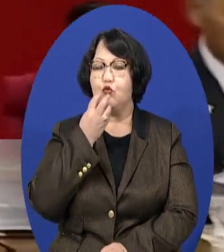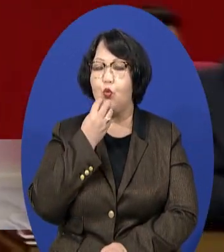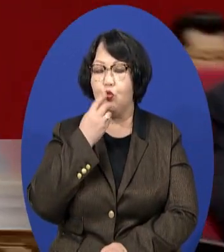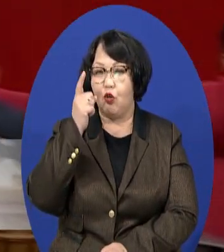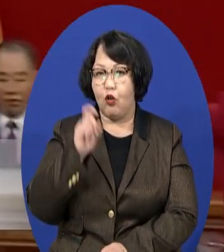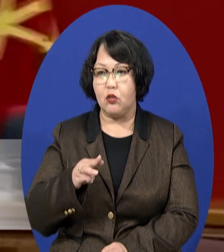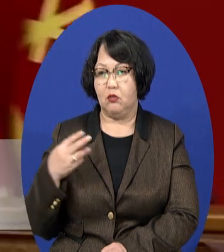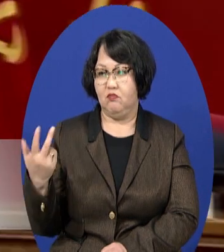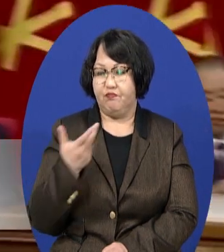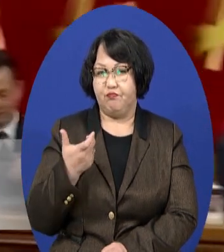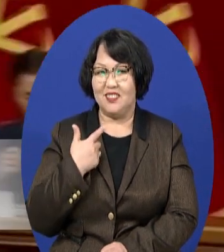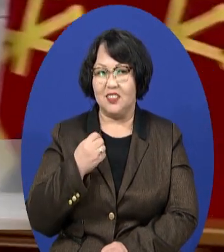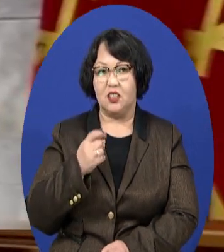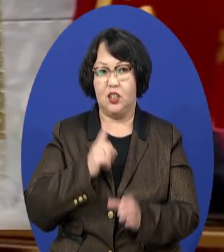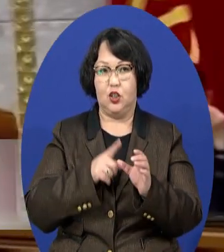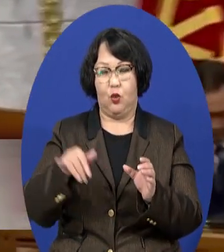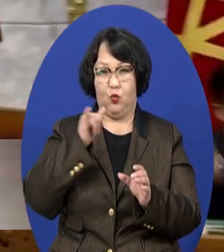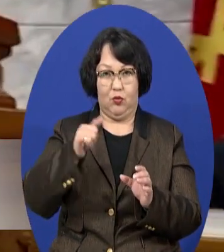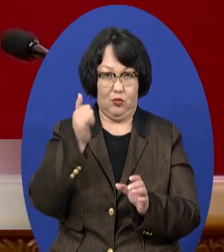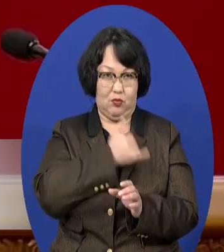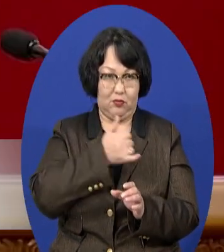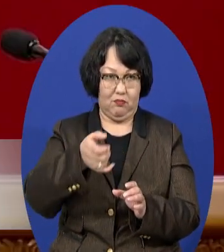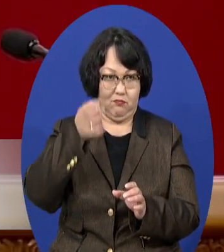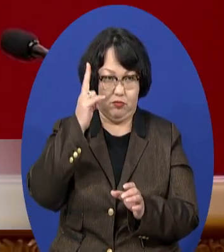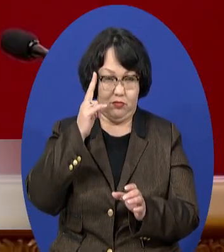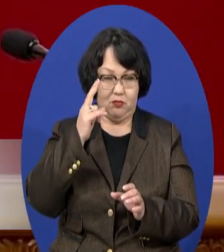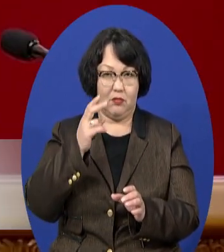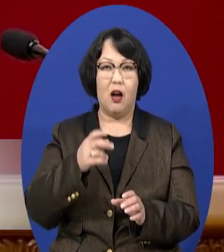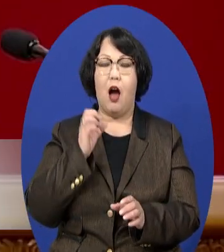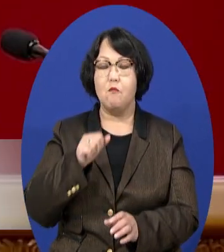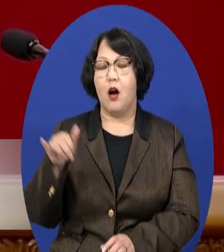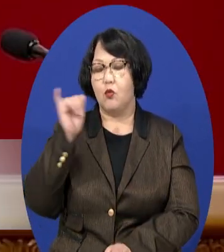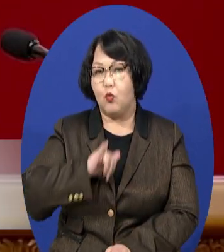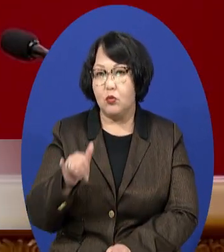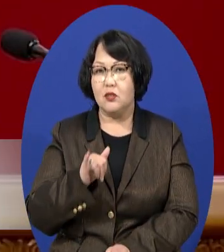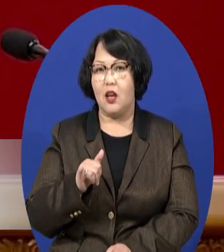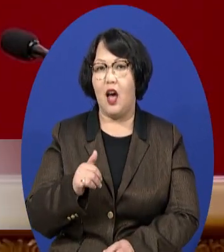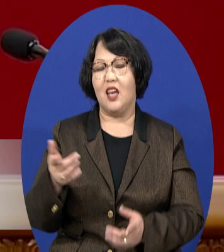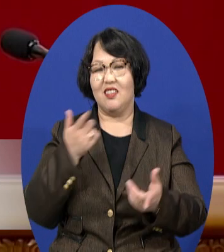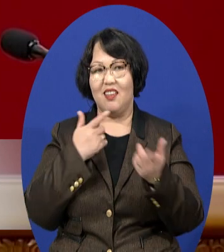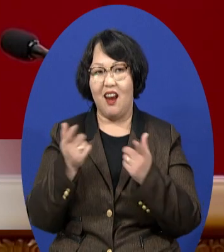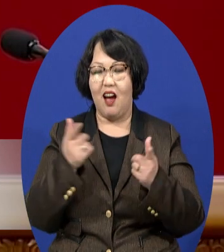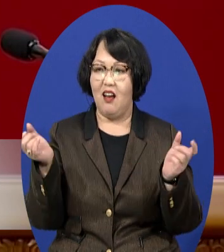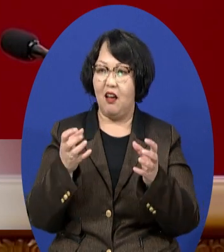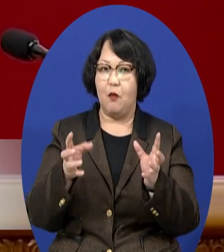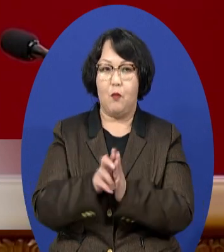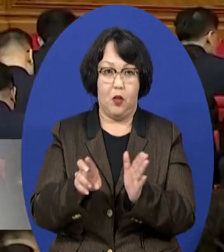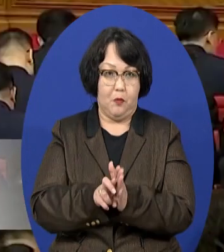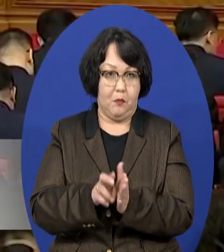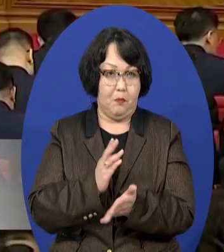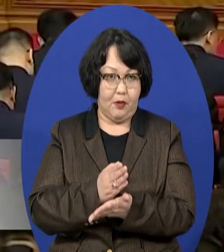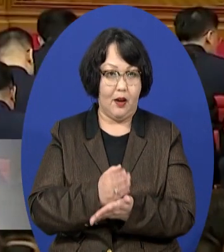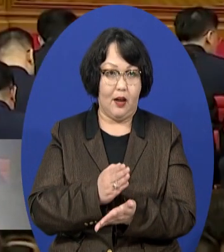гарагт уулзалт хийлээ. Өмнөд Солонгосын удирдагч Ким Жон Ун Америкийн нэгдсэн улстай яриа эхлэлцээ өрнүүлэх боломж байгаа талаар